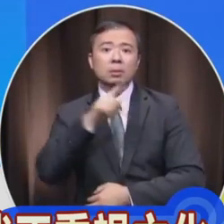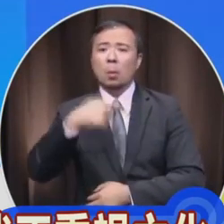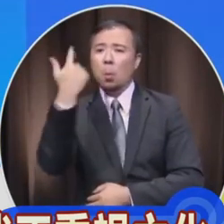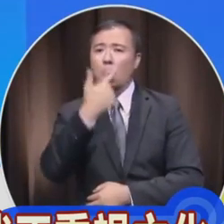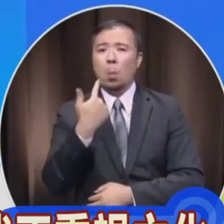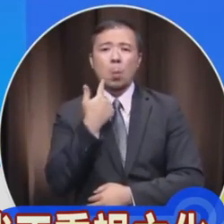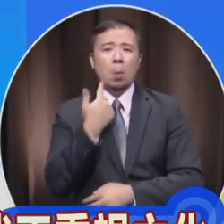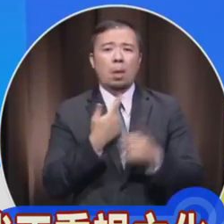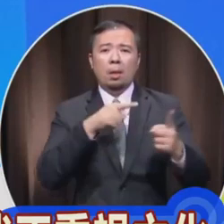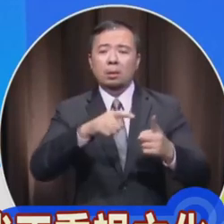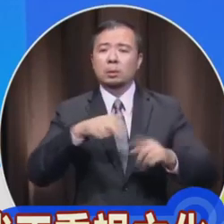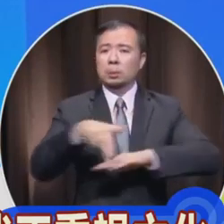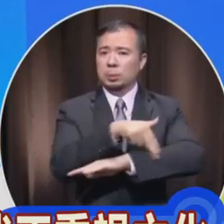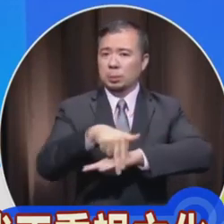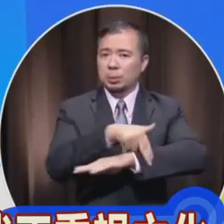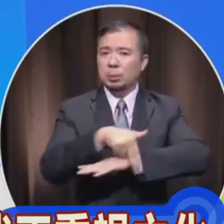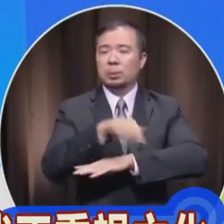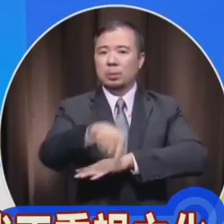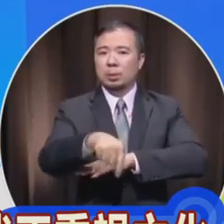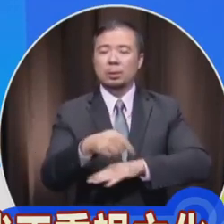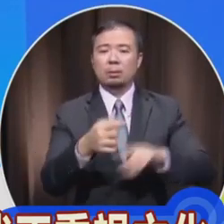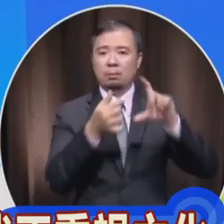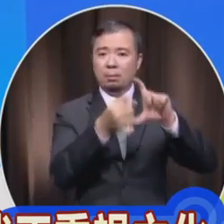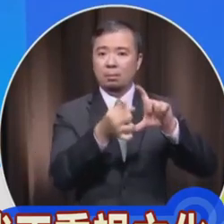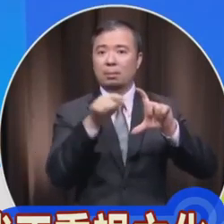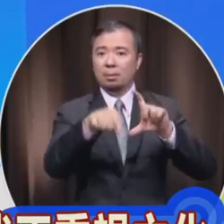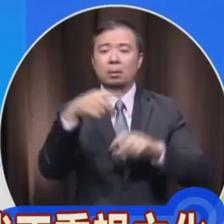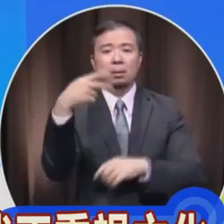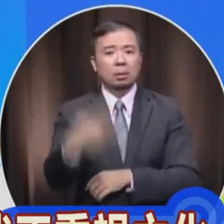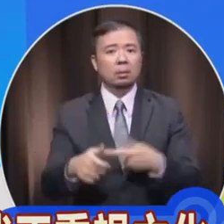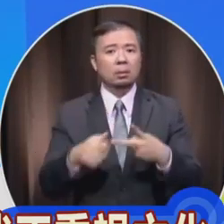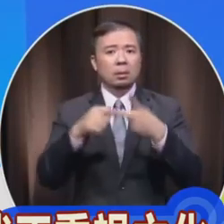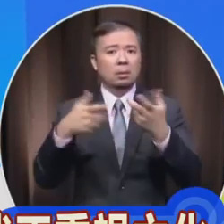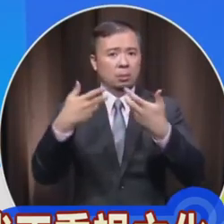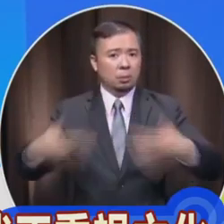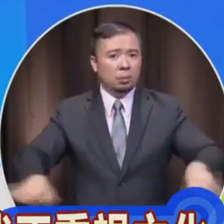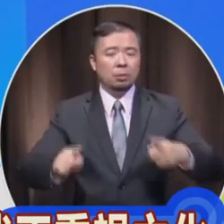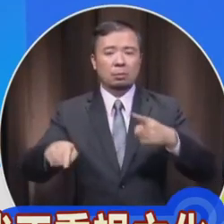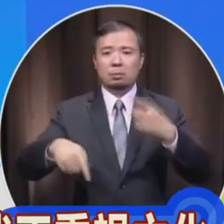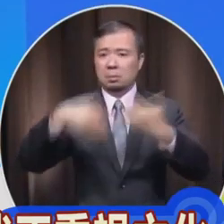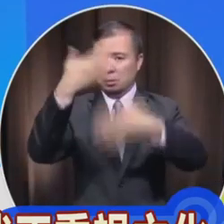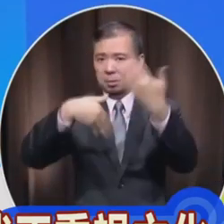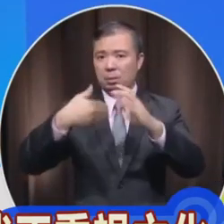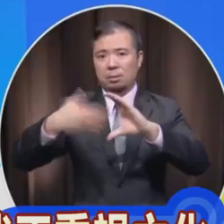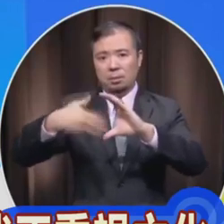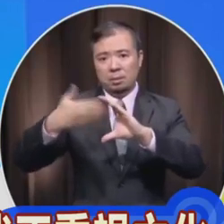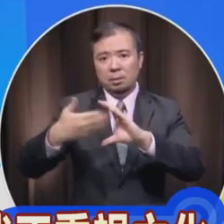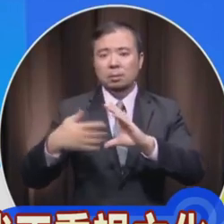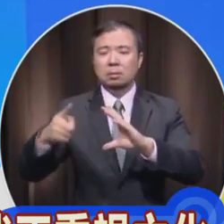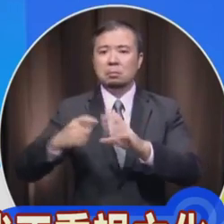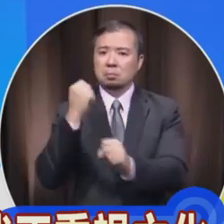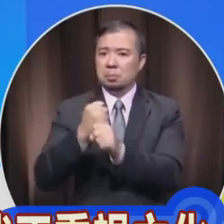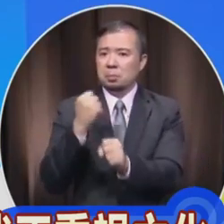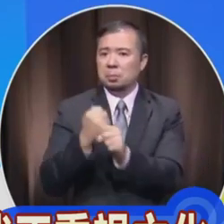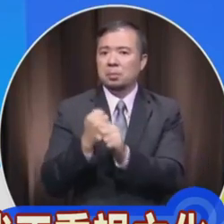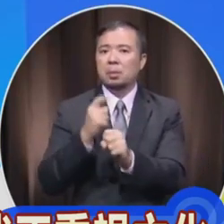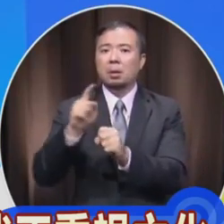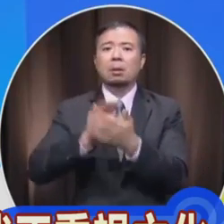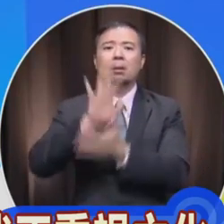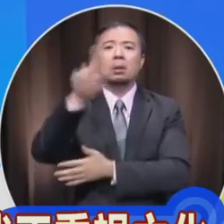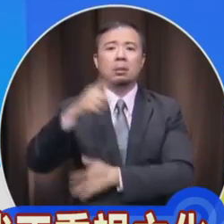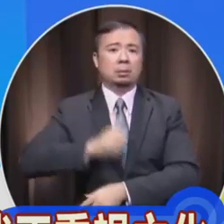区，可是我们现在发现很多电影电视的制作的后制，这个钱都被泰国人曼谷赚走了。